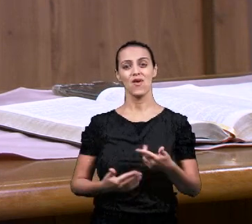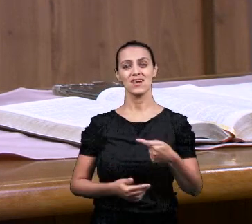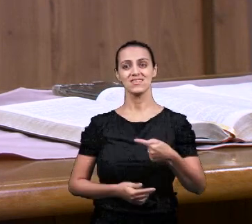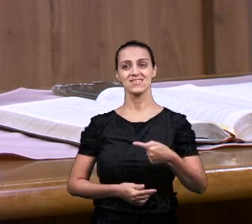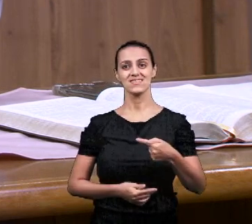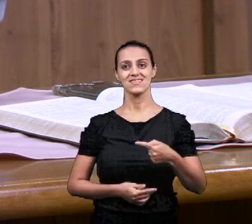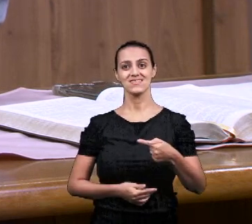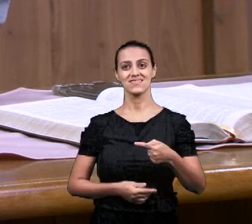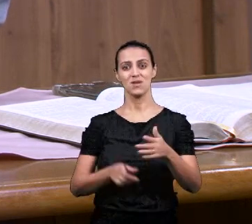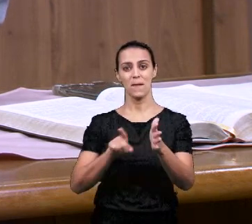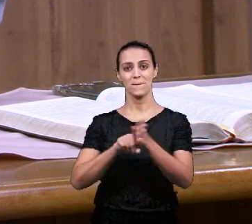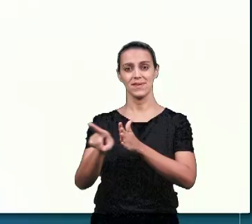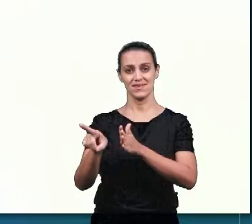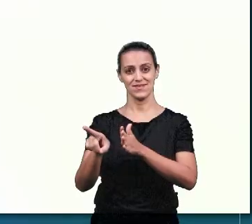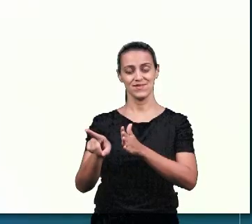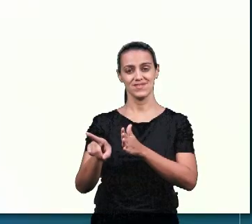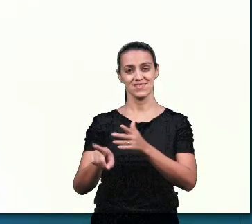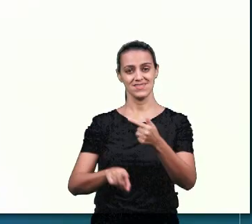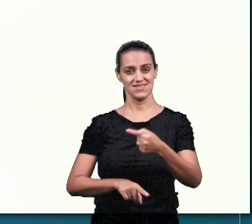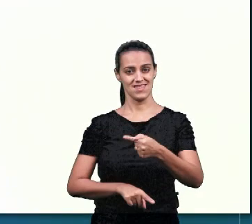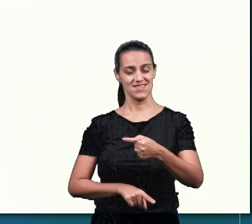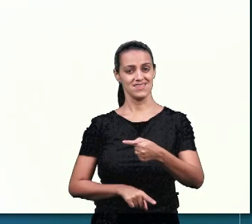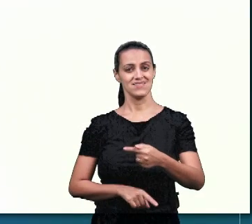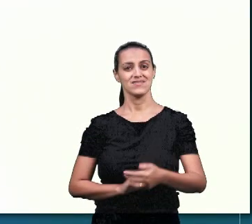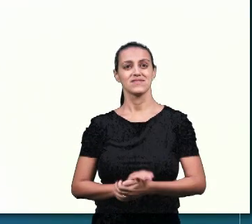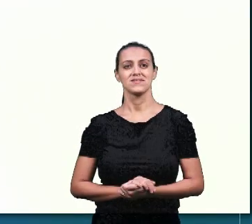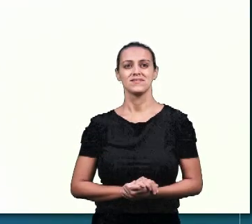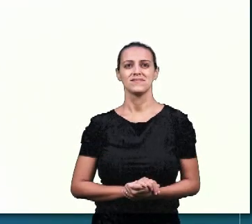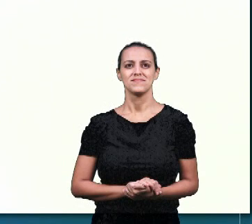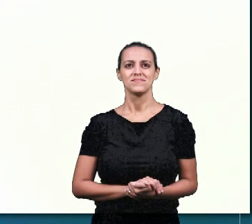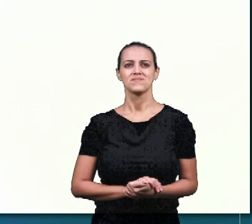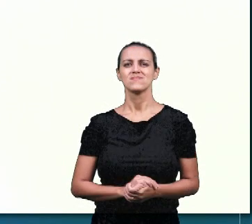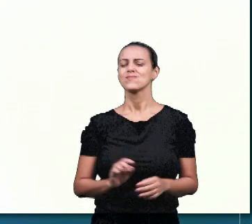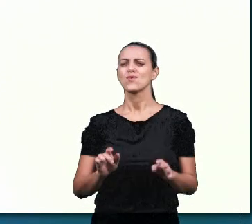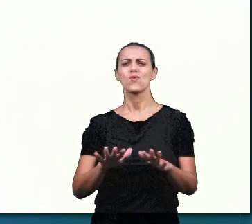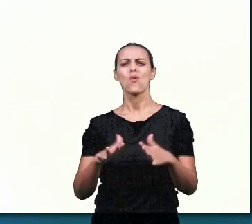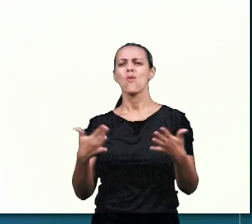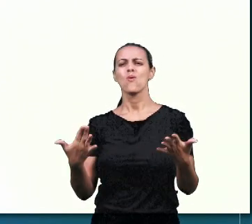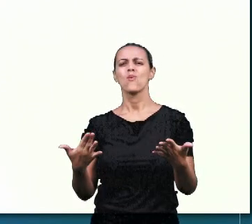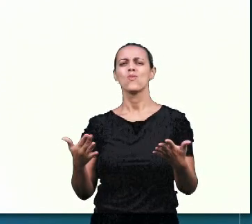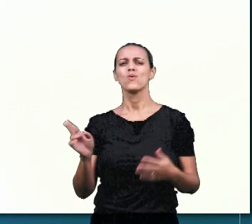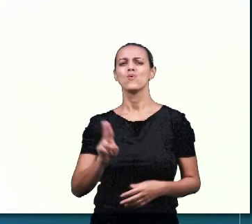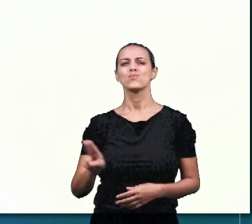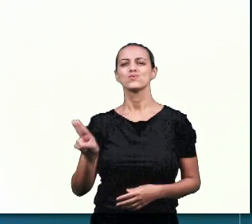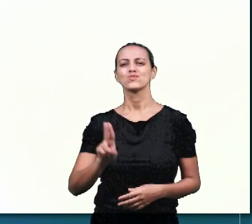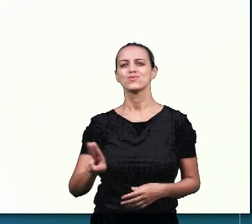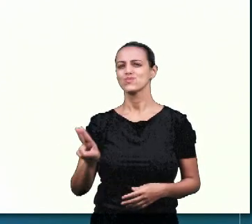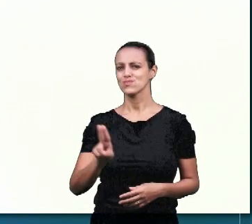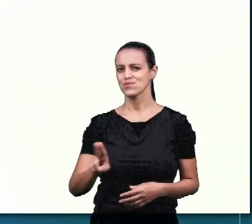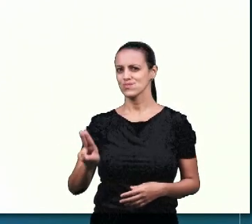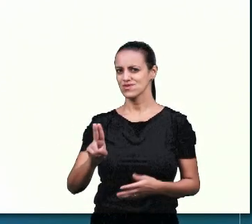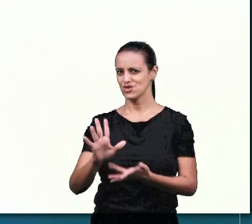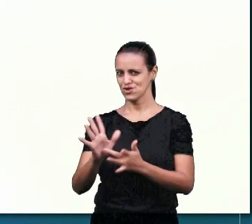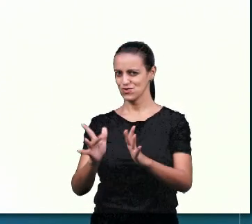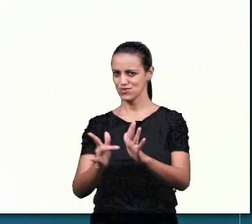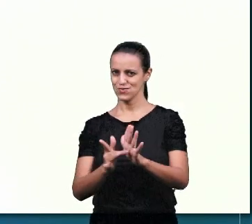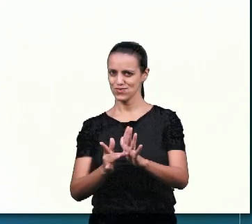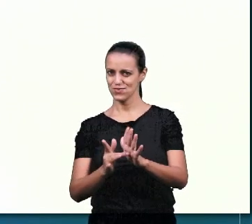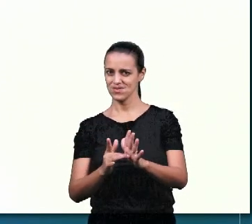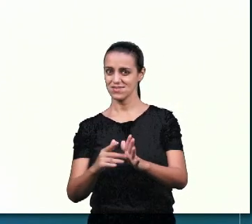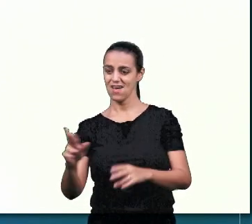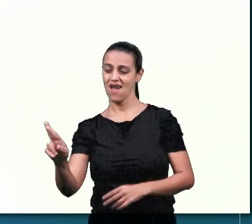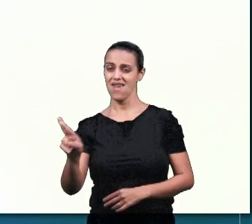maintenant à la septième question. La septième question nous dit, quelles ont été les ressources utilisées par le Seigneur